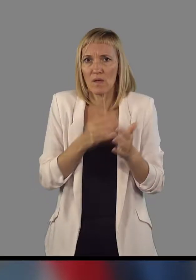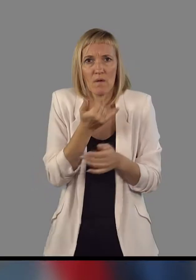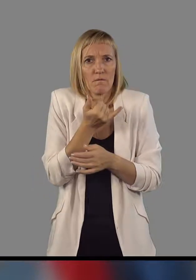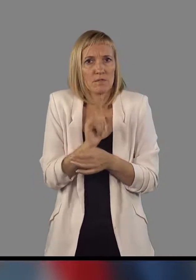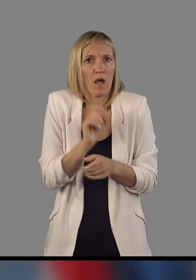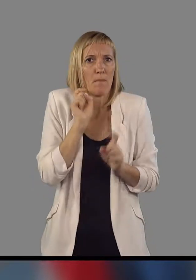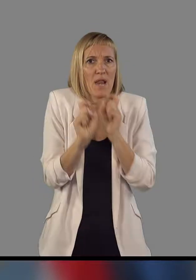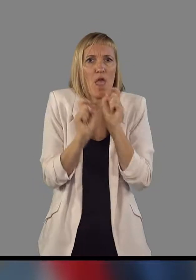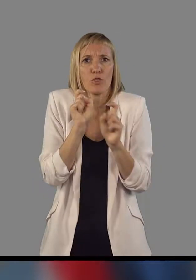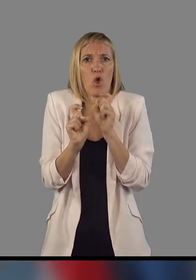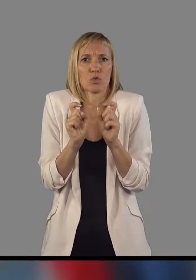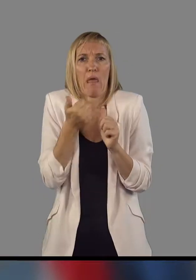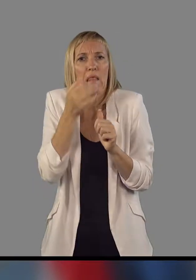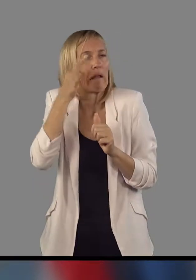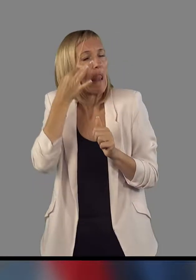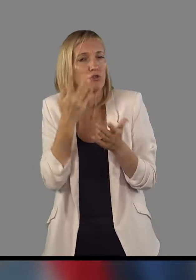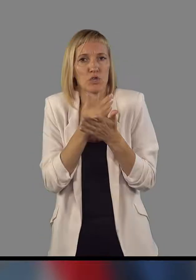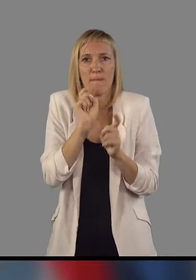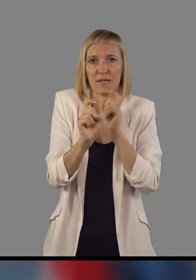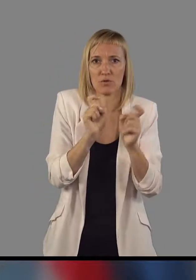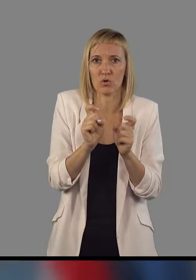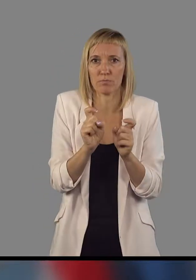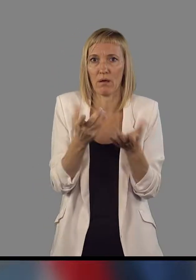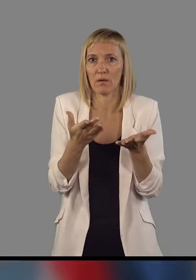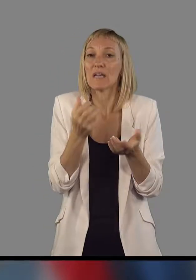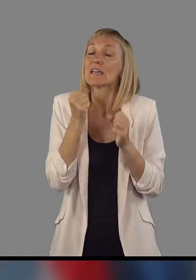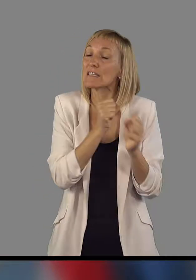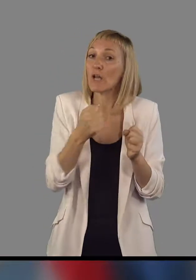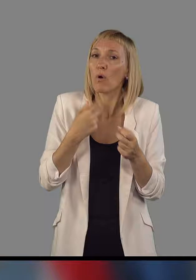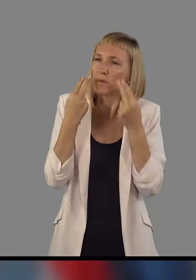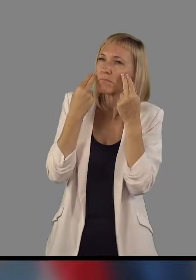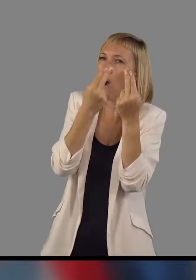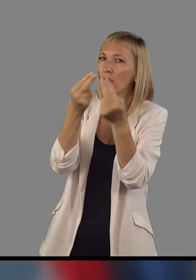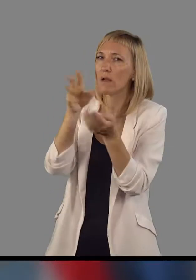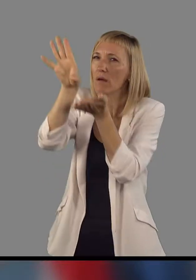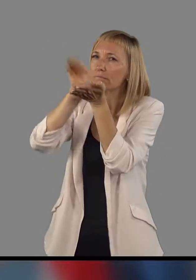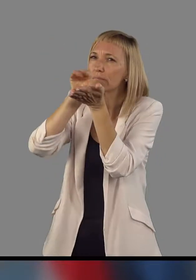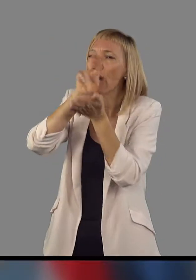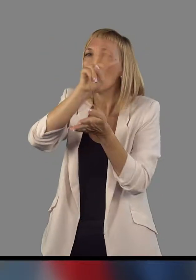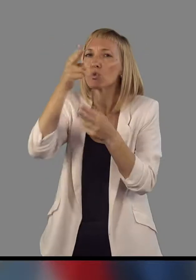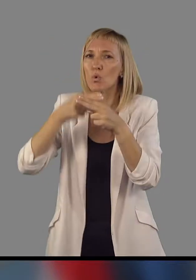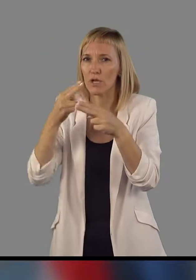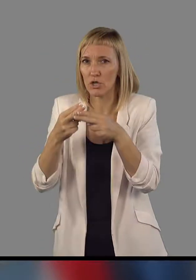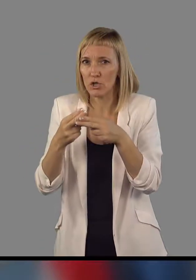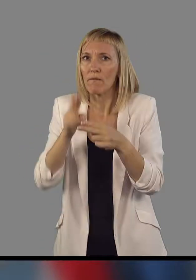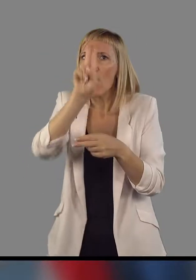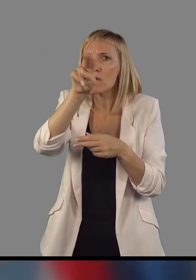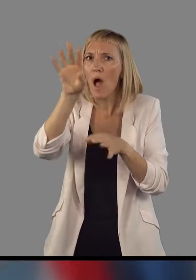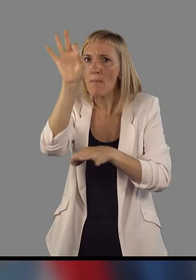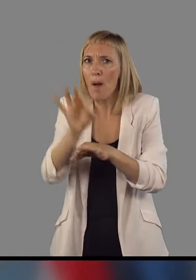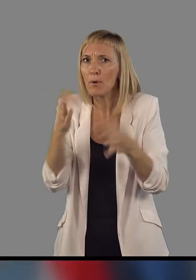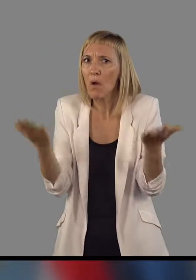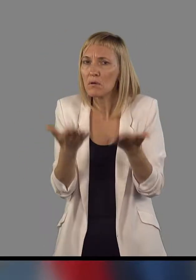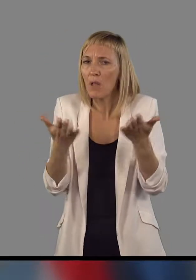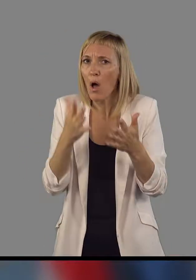to dogaja, drugod pa ne. Zato pa si dajemo za vzor nekatere sosednje države, kam vse so že prišle z določenimi